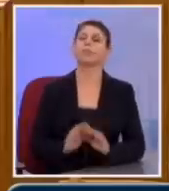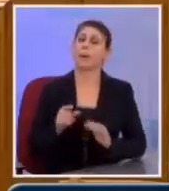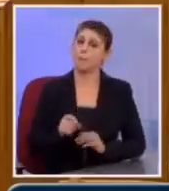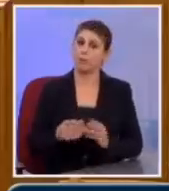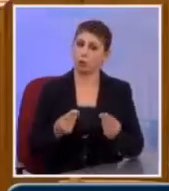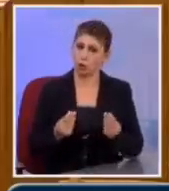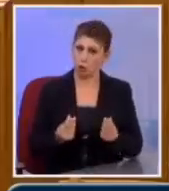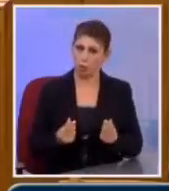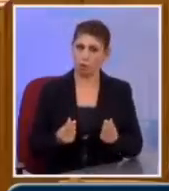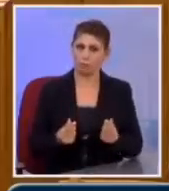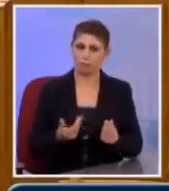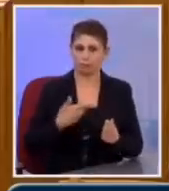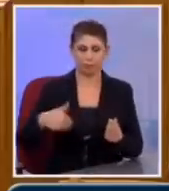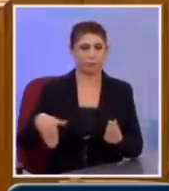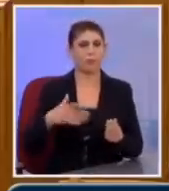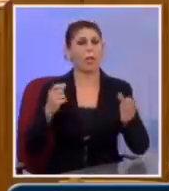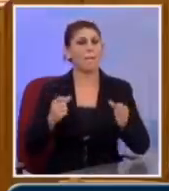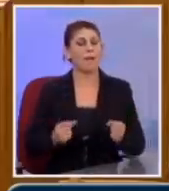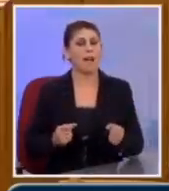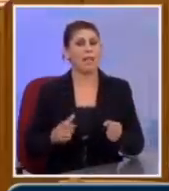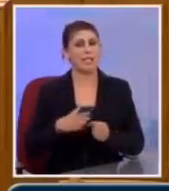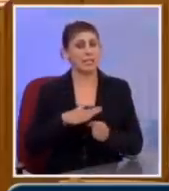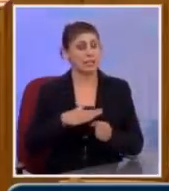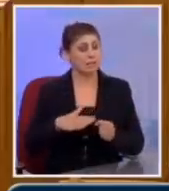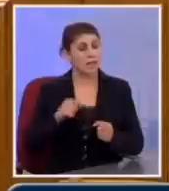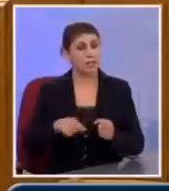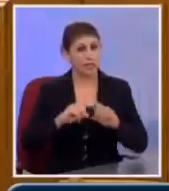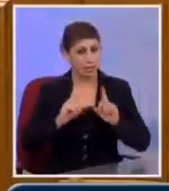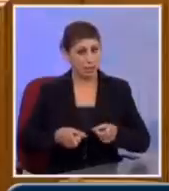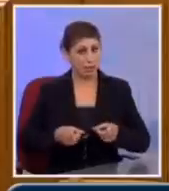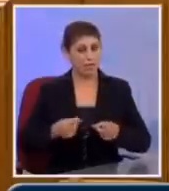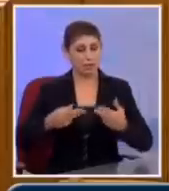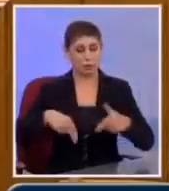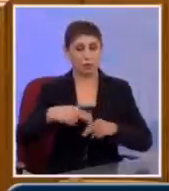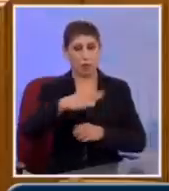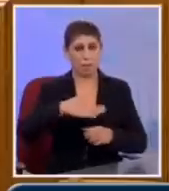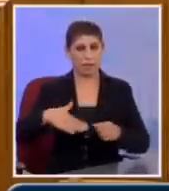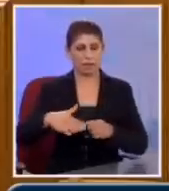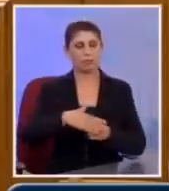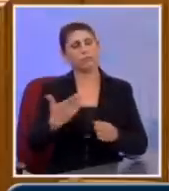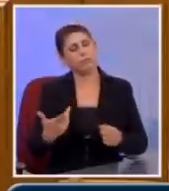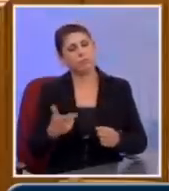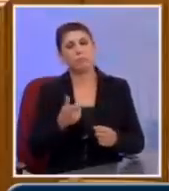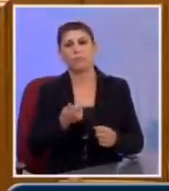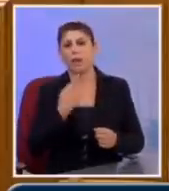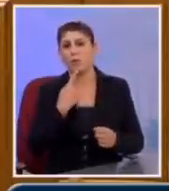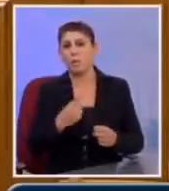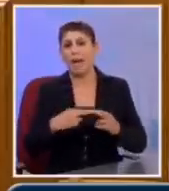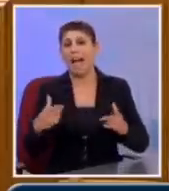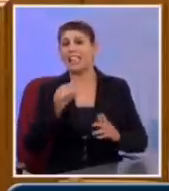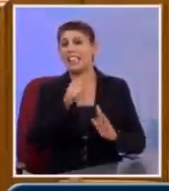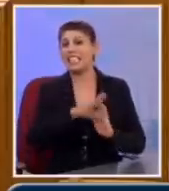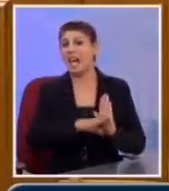λοιπόν, εμείς με βάση αυτή την απόφαση είπαμε, αφού θεωρήθηκε